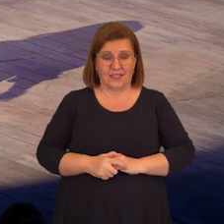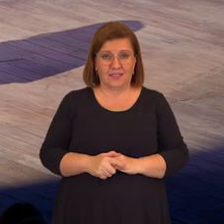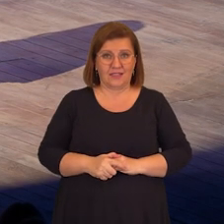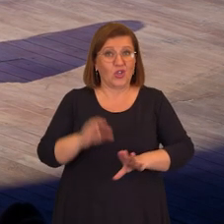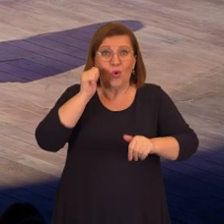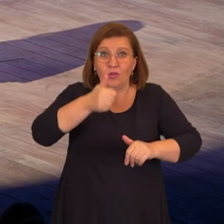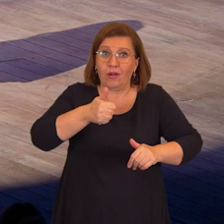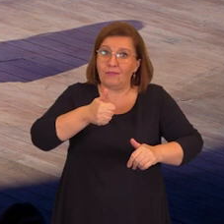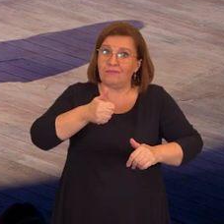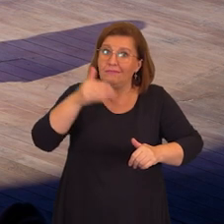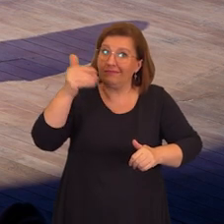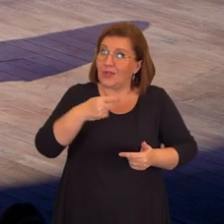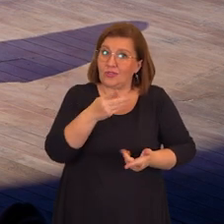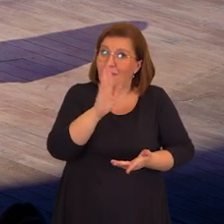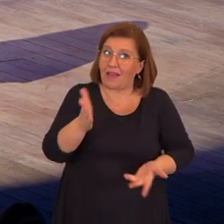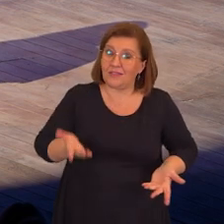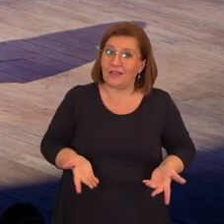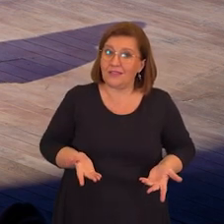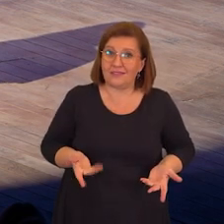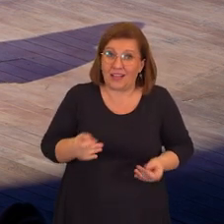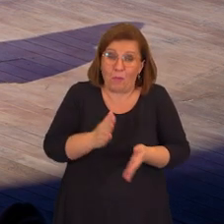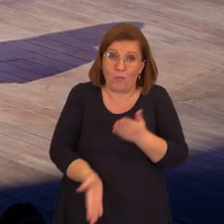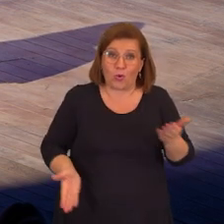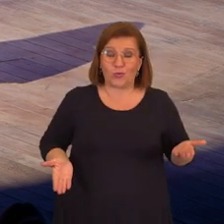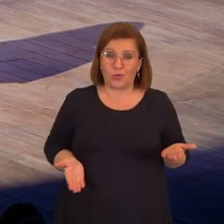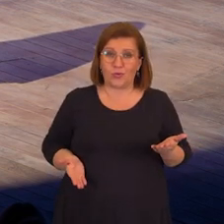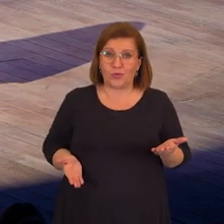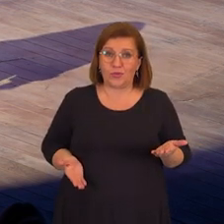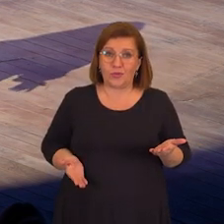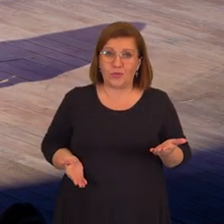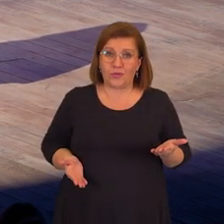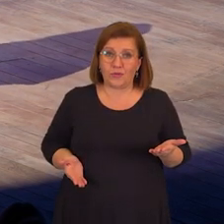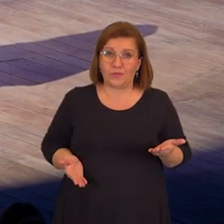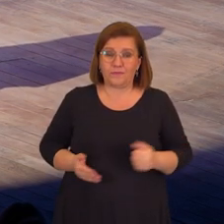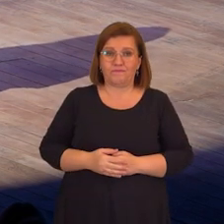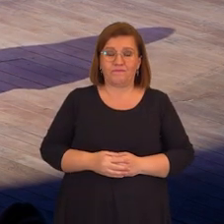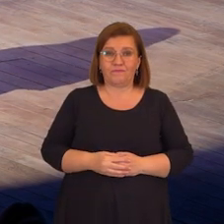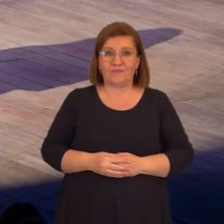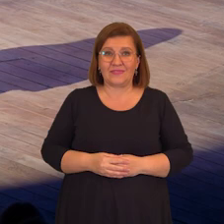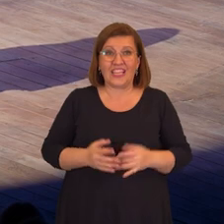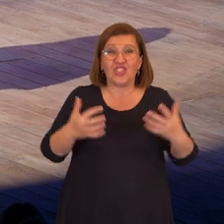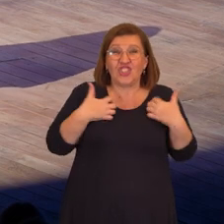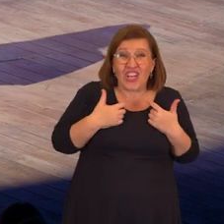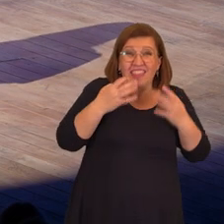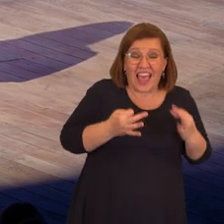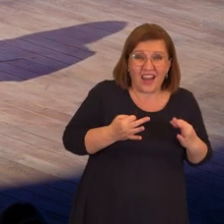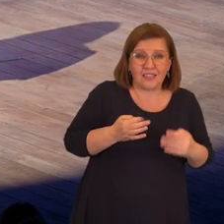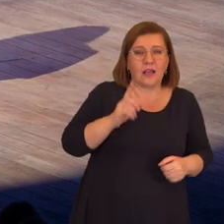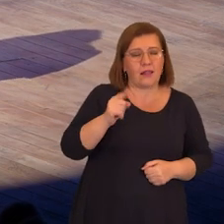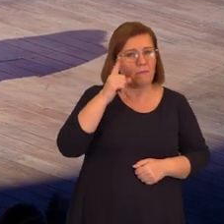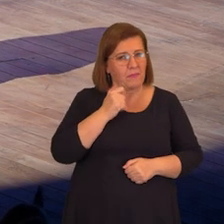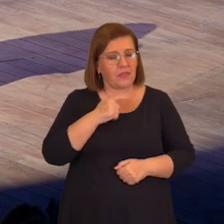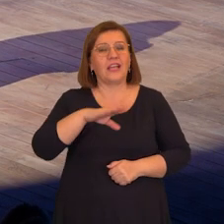Bo jutro może nie nadejść. Tak po prostu. Carpe diem, ale memento mori.